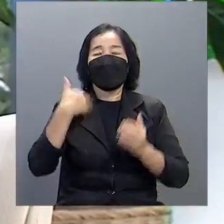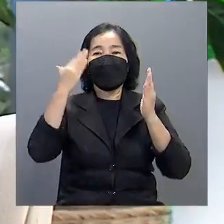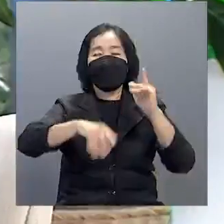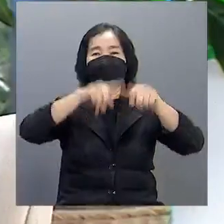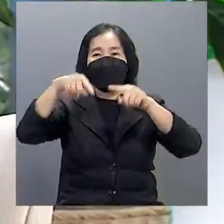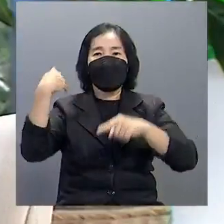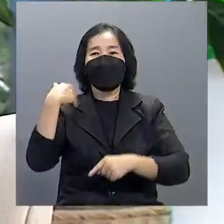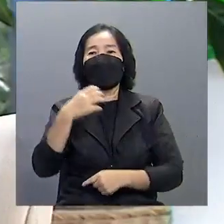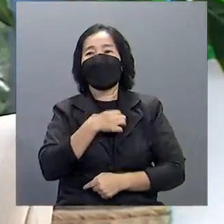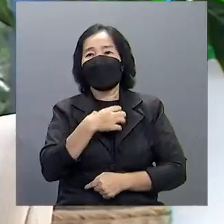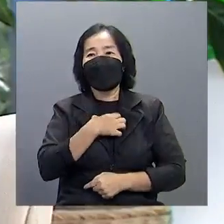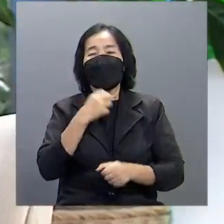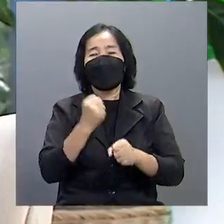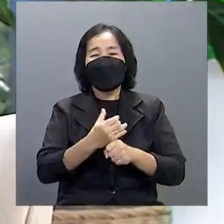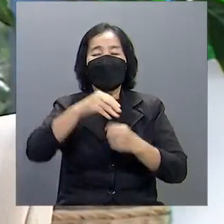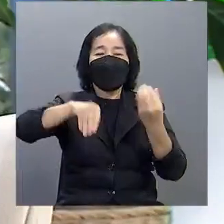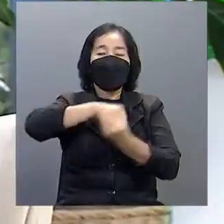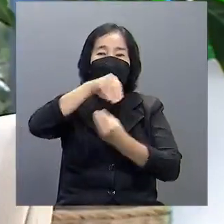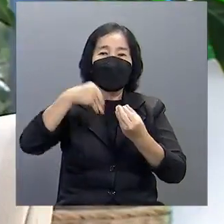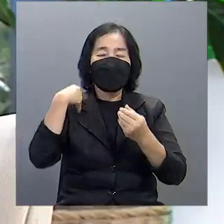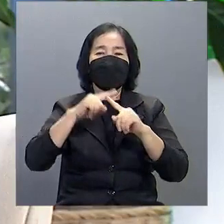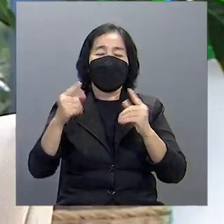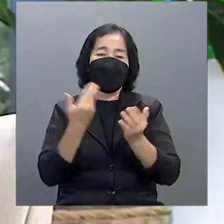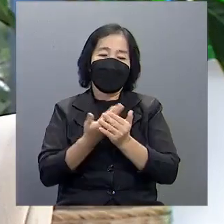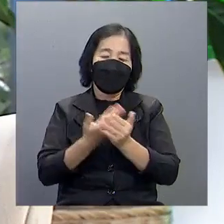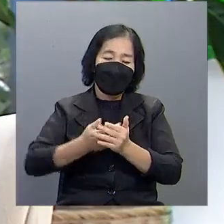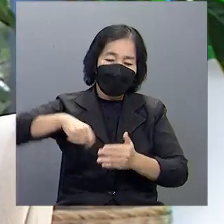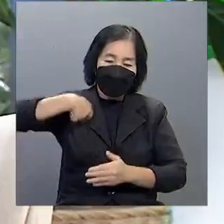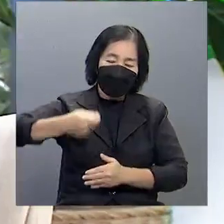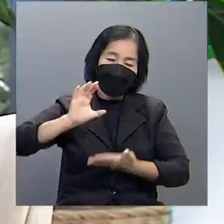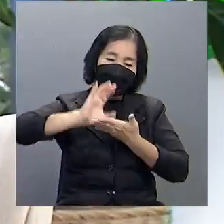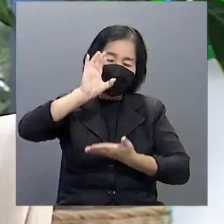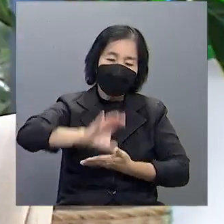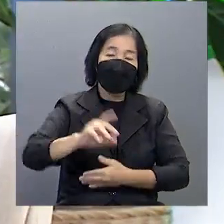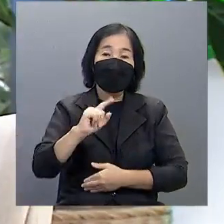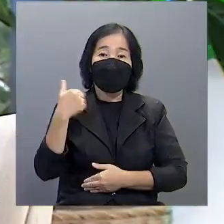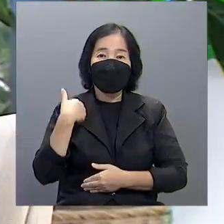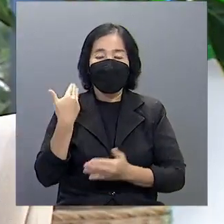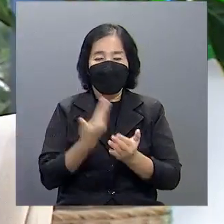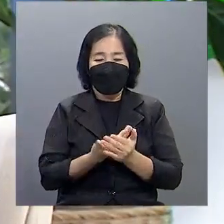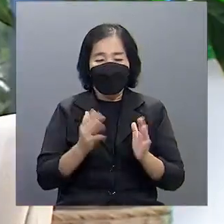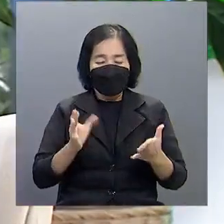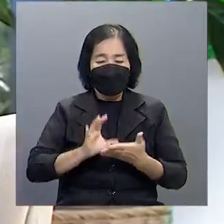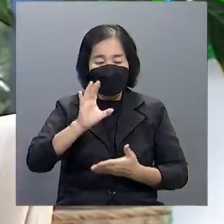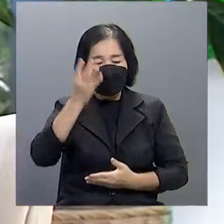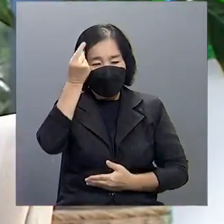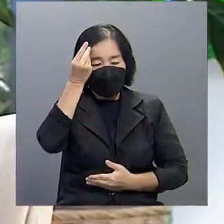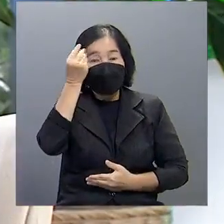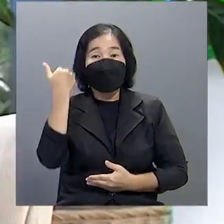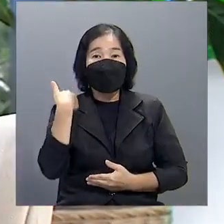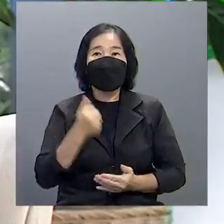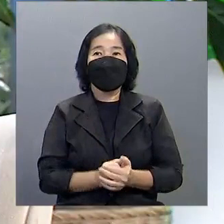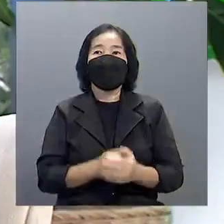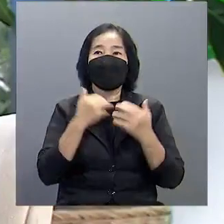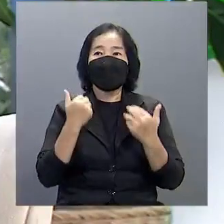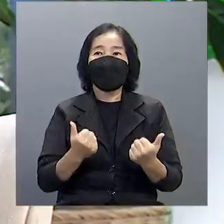ทำธุรกิจอีกอย่างนึงแต่มันมีปัญหาเรื่องต้นทุนนะโดยเฉพาะคนที่ต้นทุนน้อยบอกจะทำอะไรก็ต้องคิดกันให้มากพาไปดูนะคะการสร้